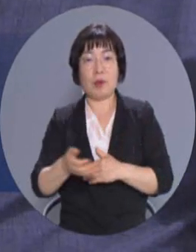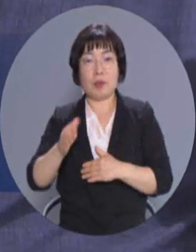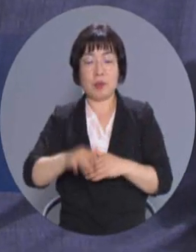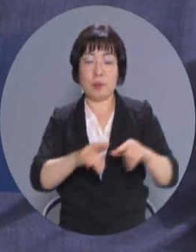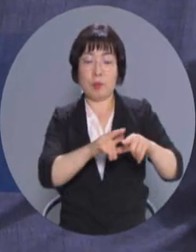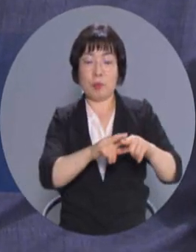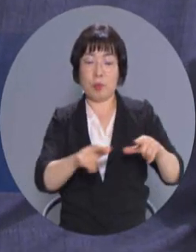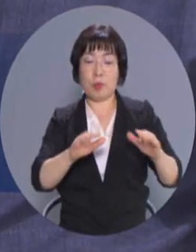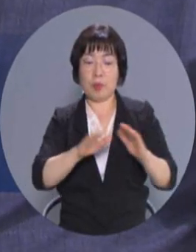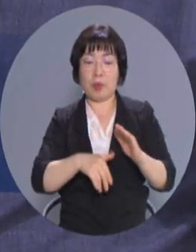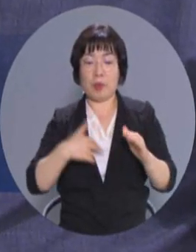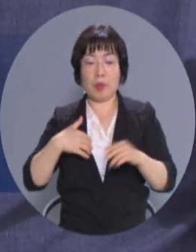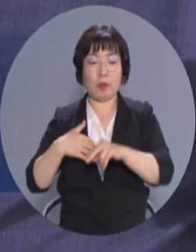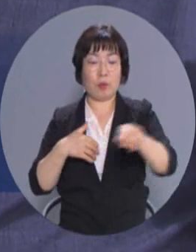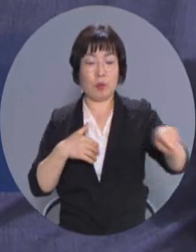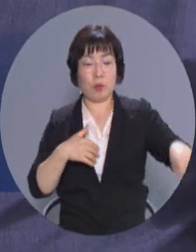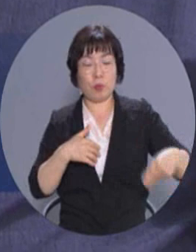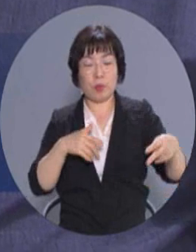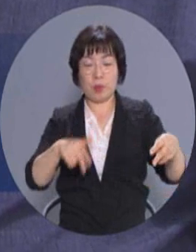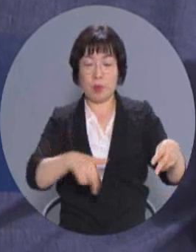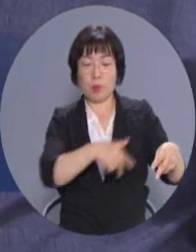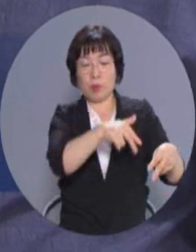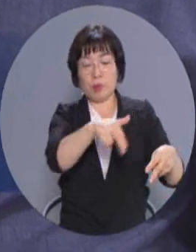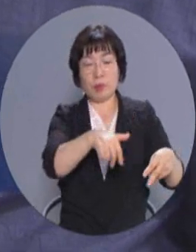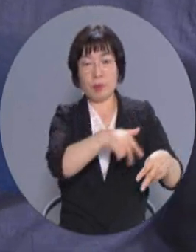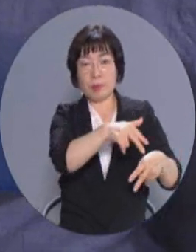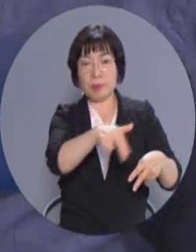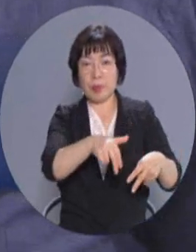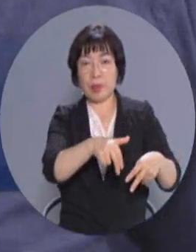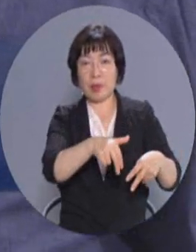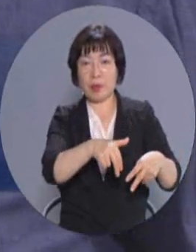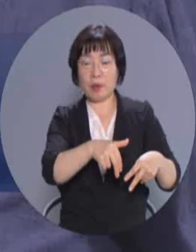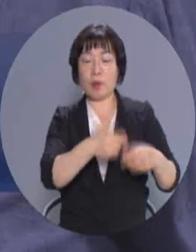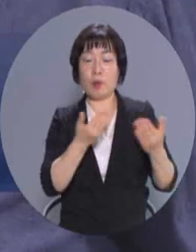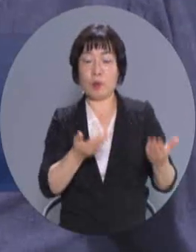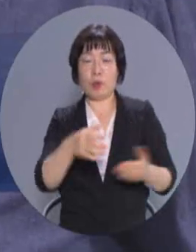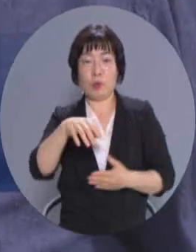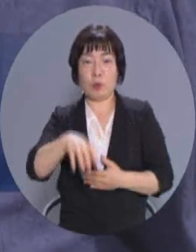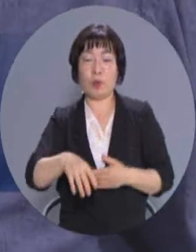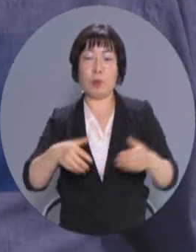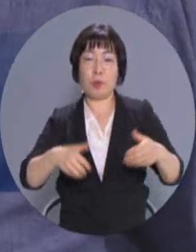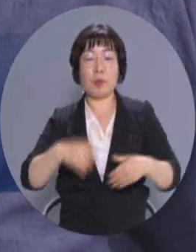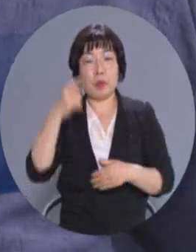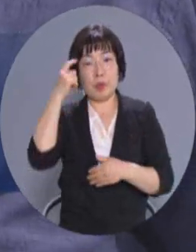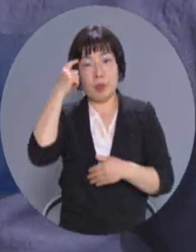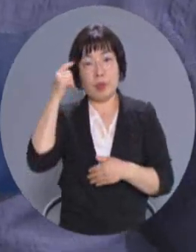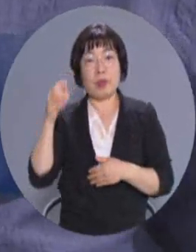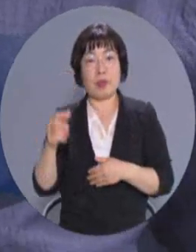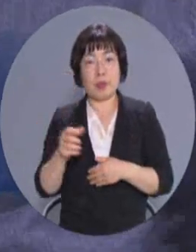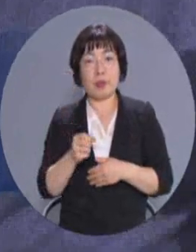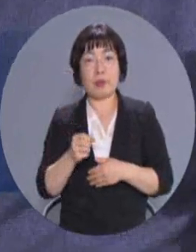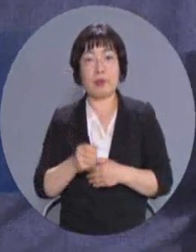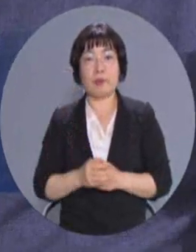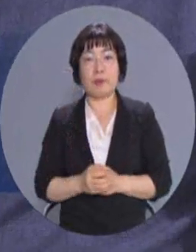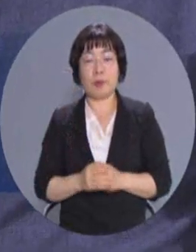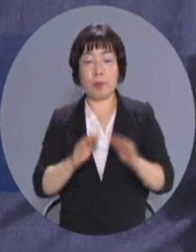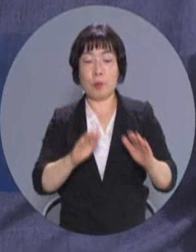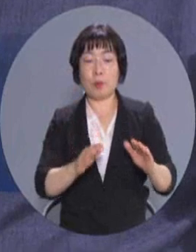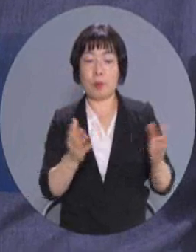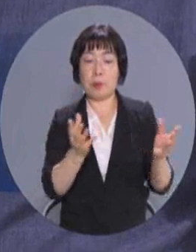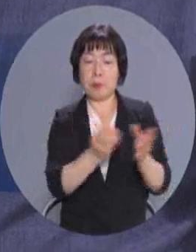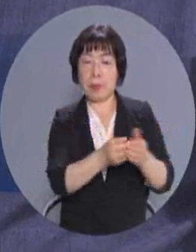평소 이 부분이 산책하고 막 그렇게 쉴 수 있는 공간이 좀 부족했었어요. 오늘